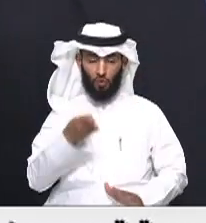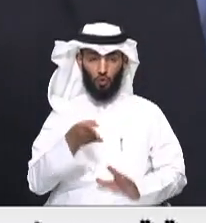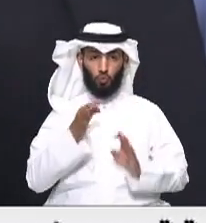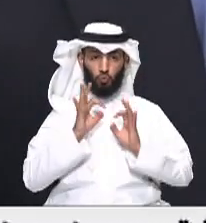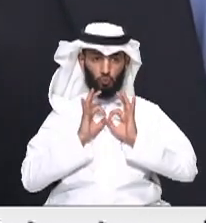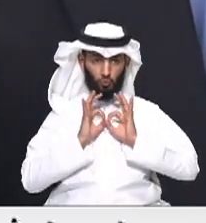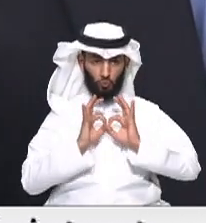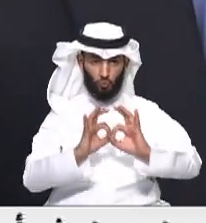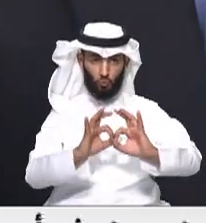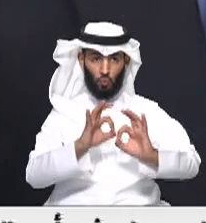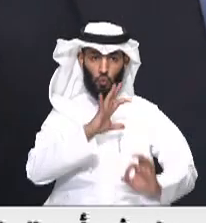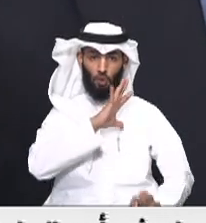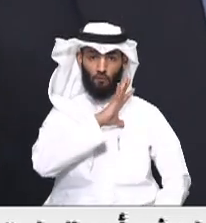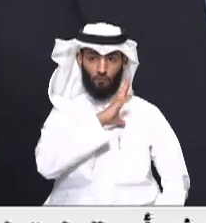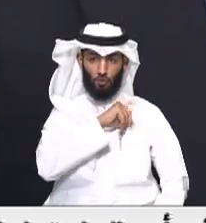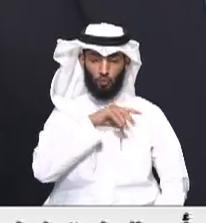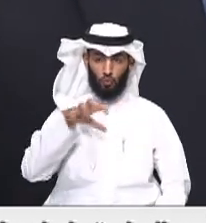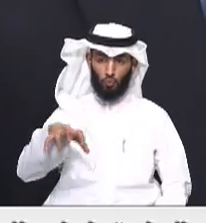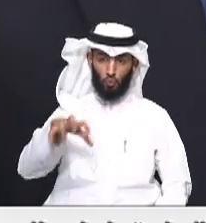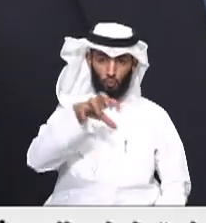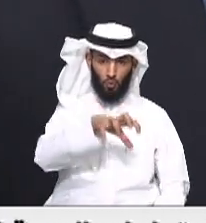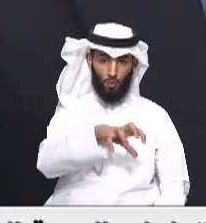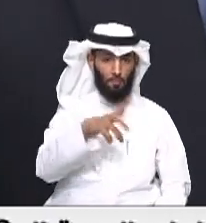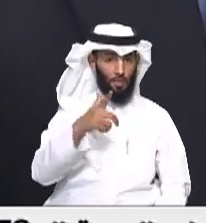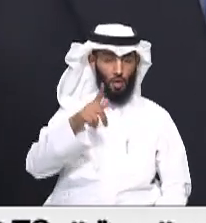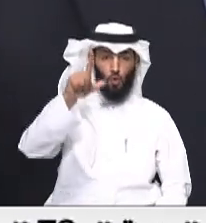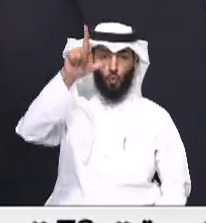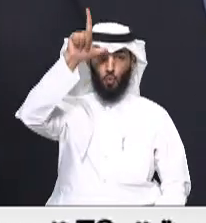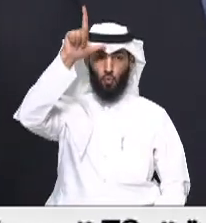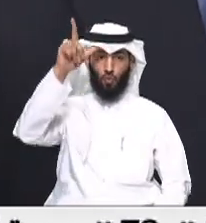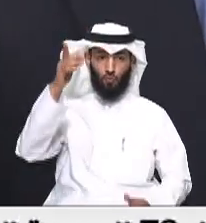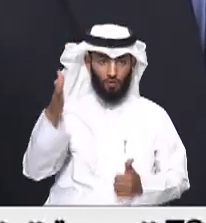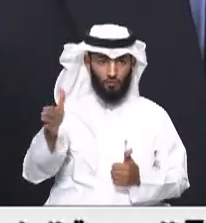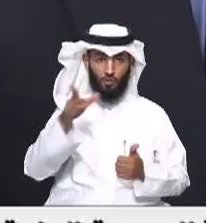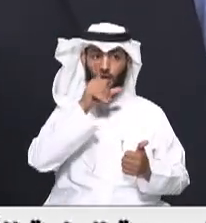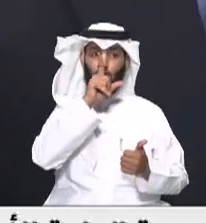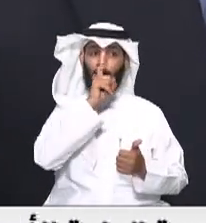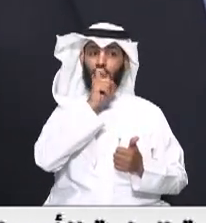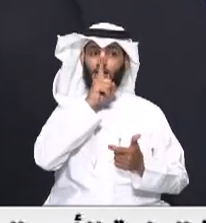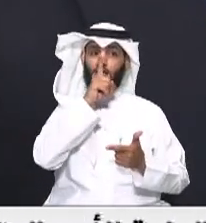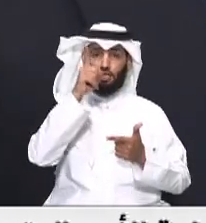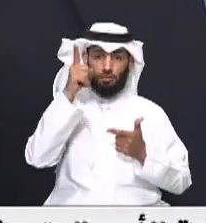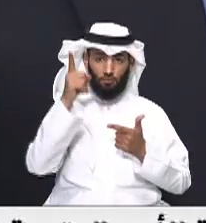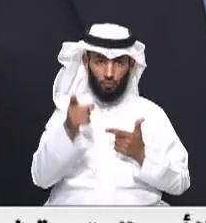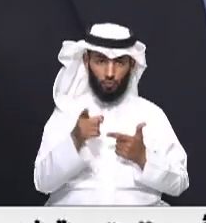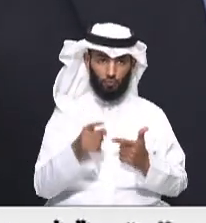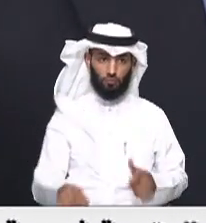في مع الدول الشقيقة كالمملكة الأردنية وقطر والدول